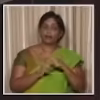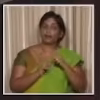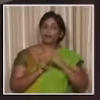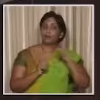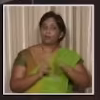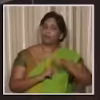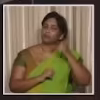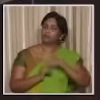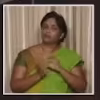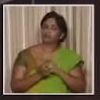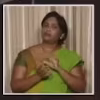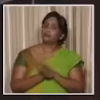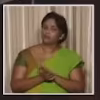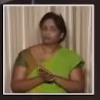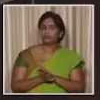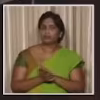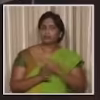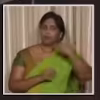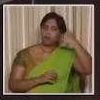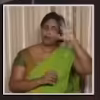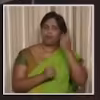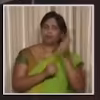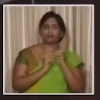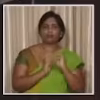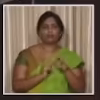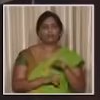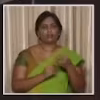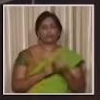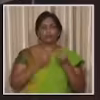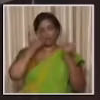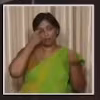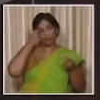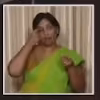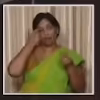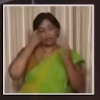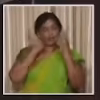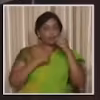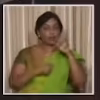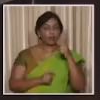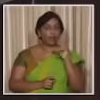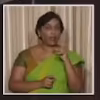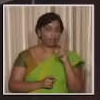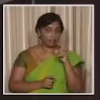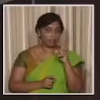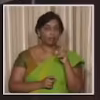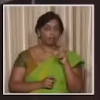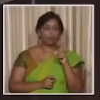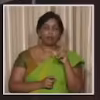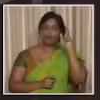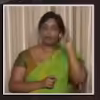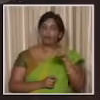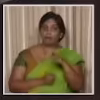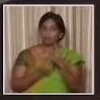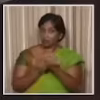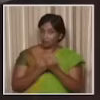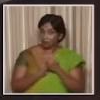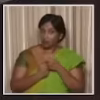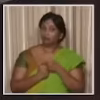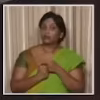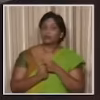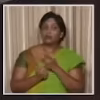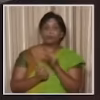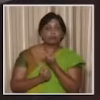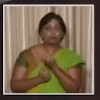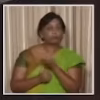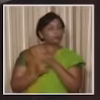මණ්ඩලයේ තීරණයක් ගන්නවා පරණ මිලට ඉඩම දෙන්න කියලා ඒ කියන්නේ 1970 කෙනෙක්ගේ ඉඩමක් පවරගත්තා නම් ඒ